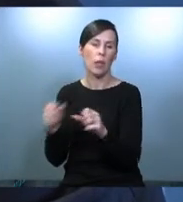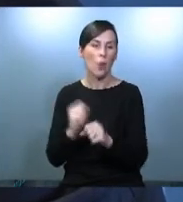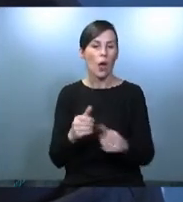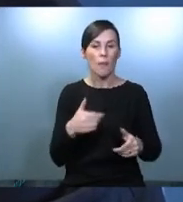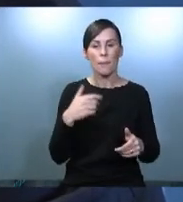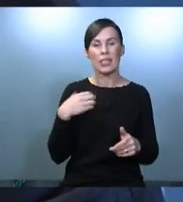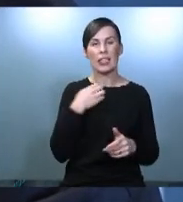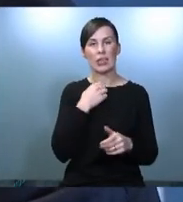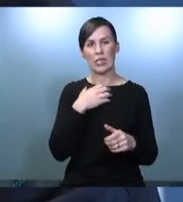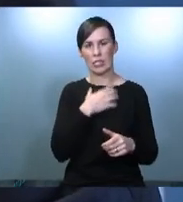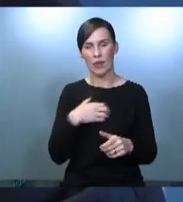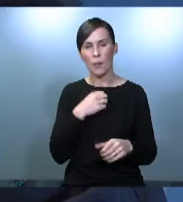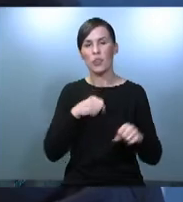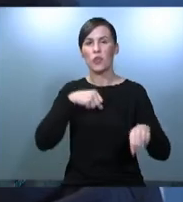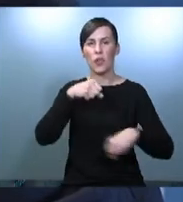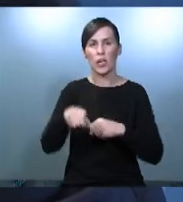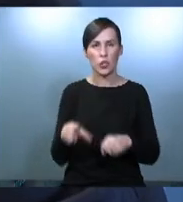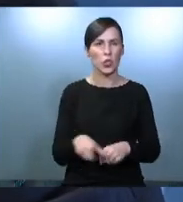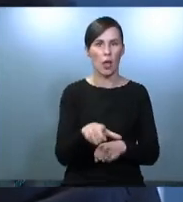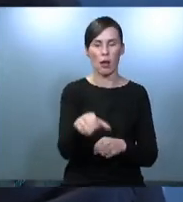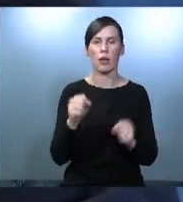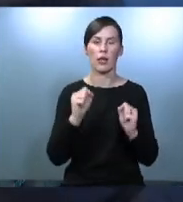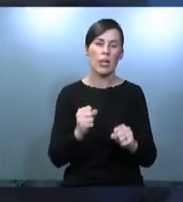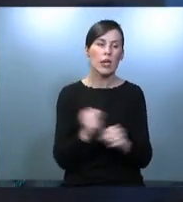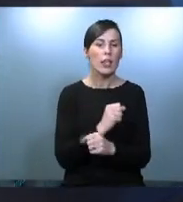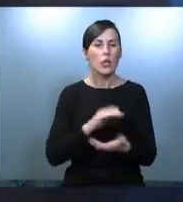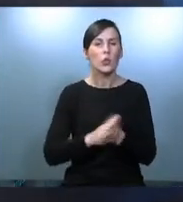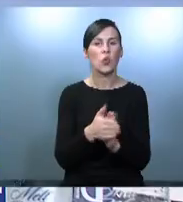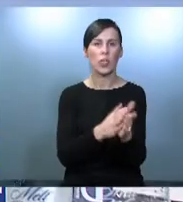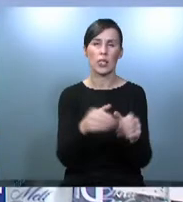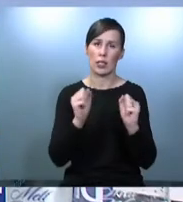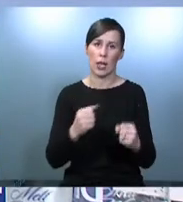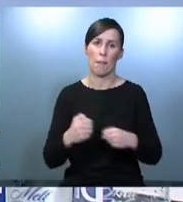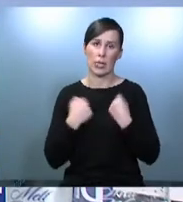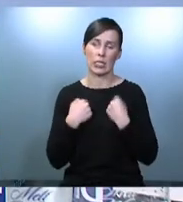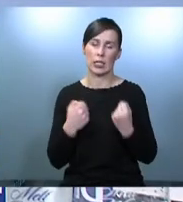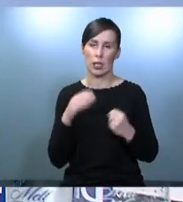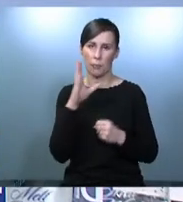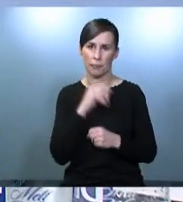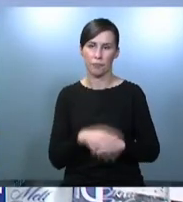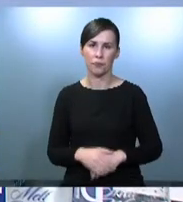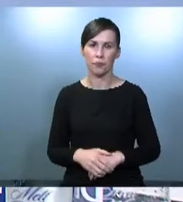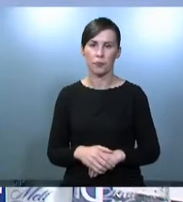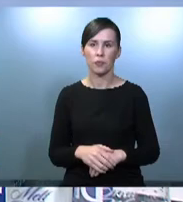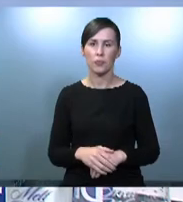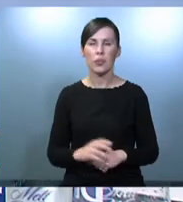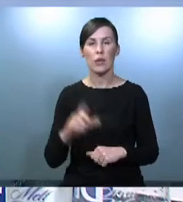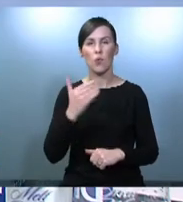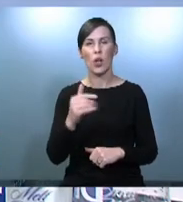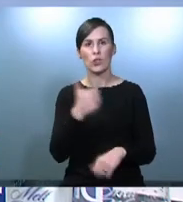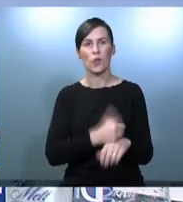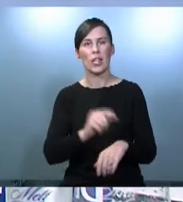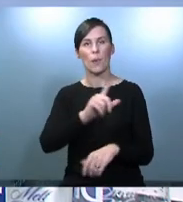pagrindinė gatve tvarkytis taip, kaip būdami jos šeimininkai. Tai buvo Virmantas Pikelis, Lietuvos Respublikos liberalų sąjūdis. Aš